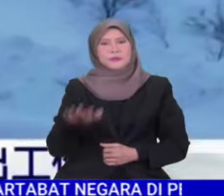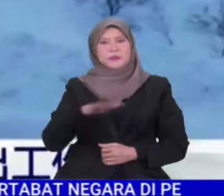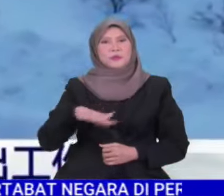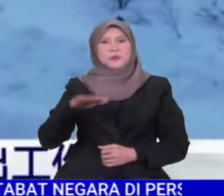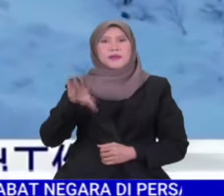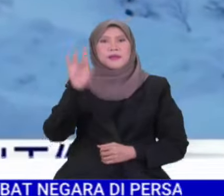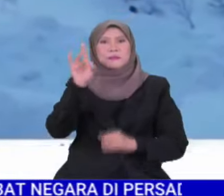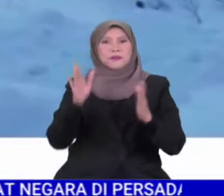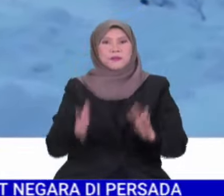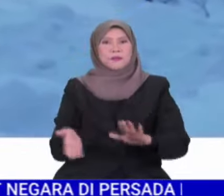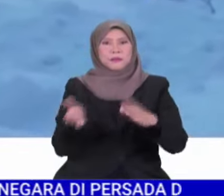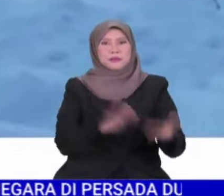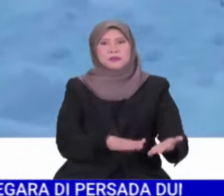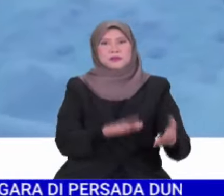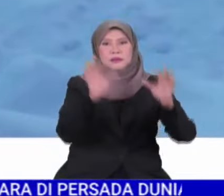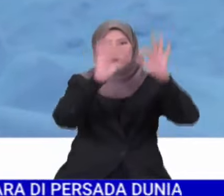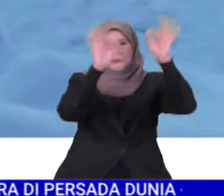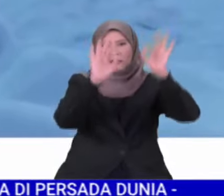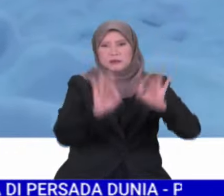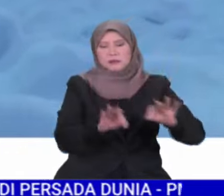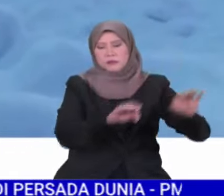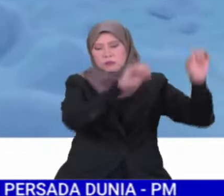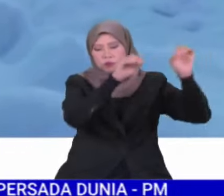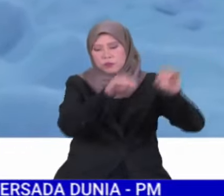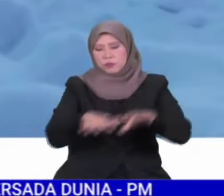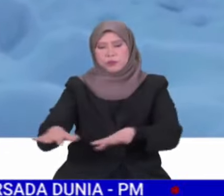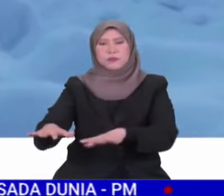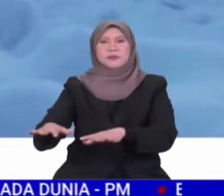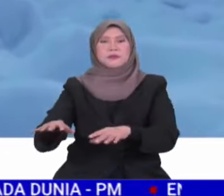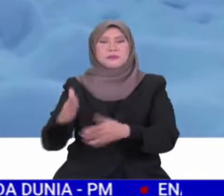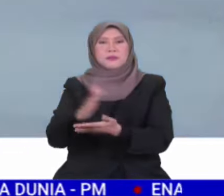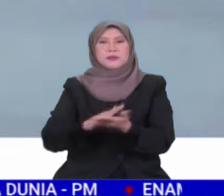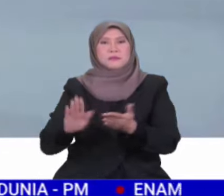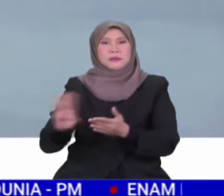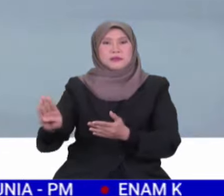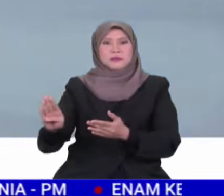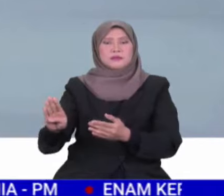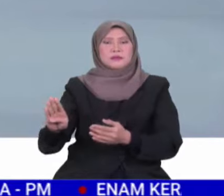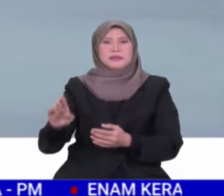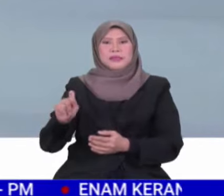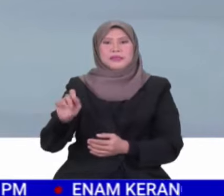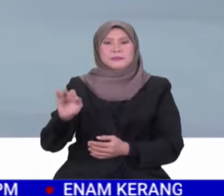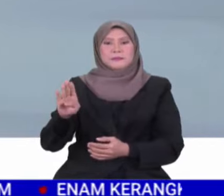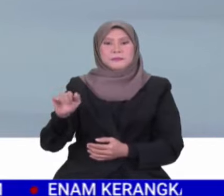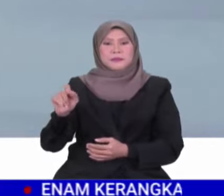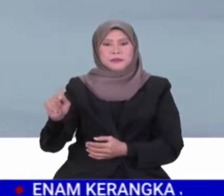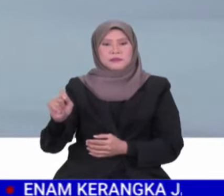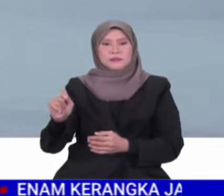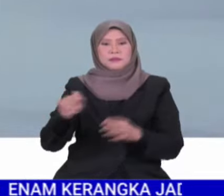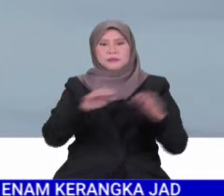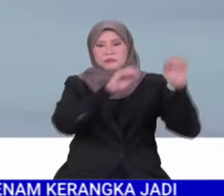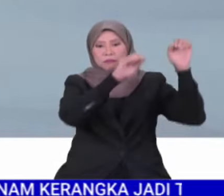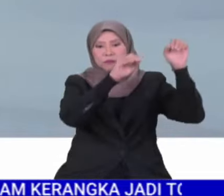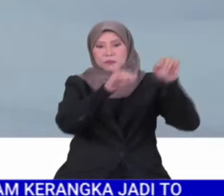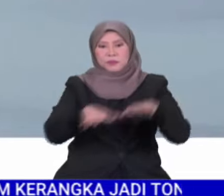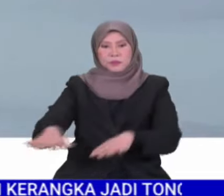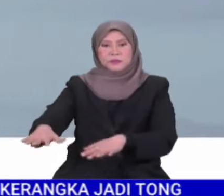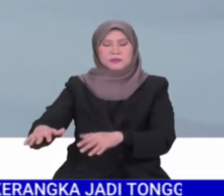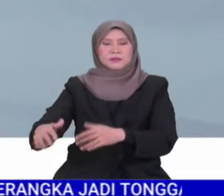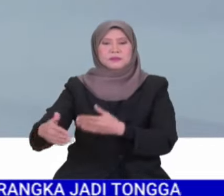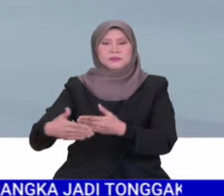Sekurang-kurangnya 8 maut susulan runtuhan salji di Lhinse yang terletak di bahagian barat daya Tibet. Runtuhan salji berlaku